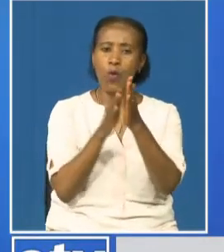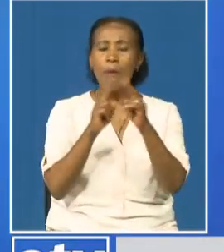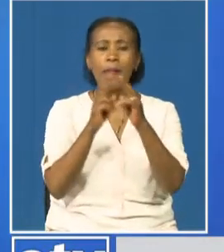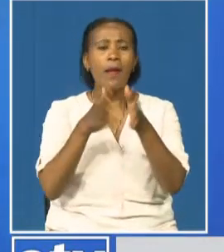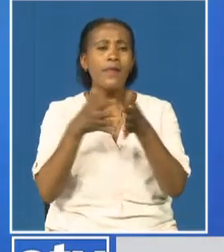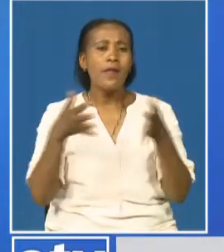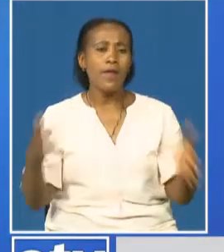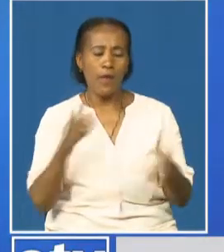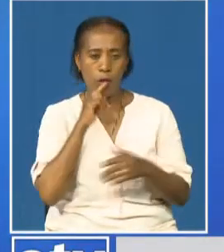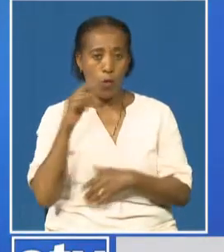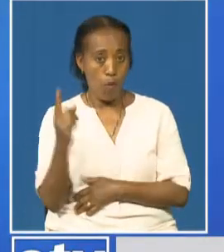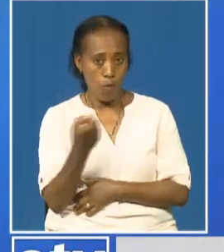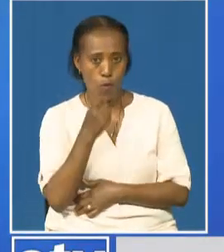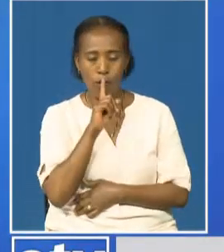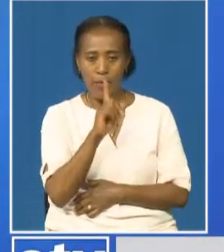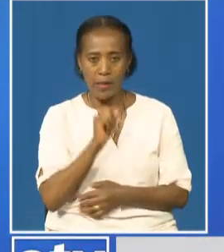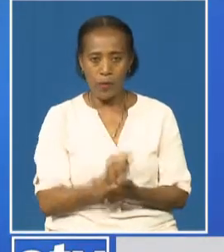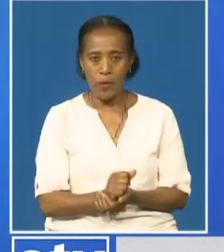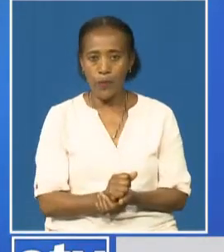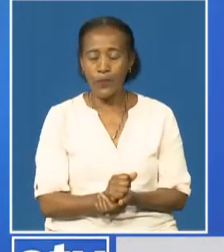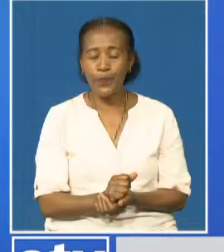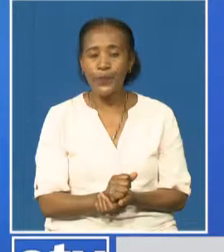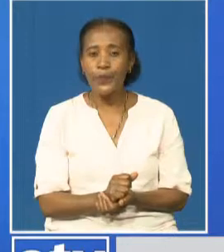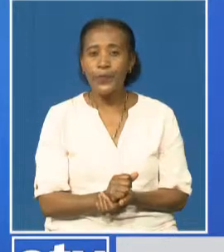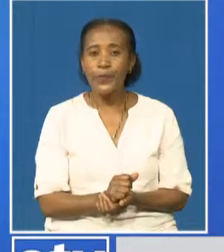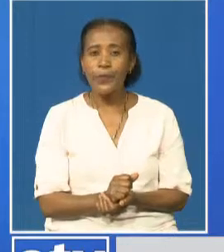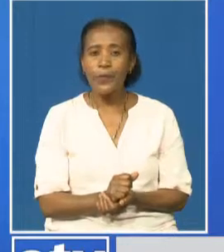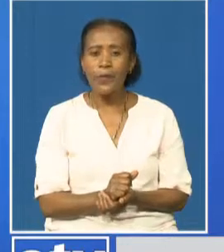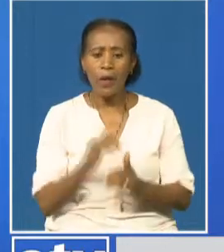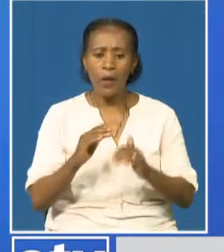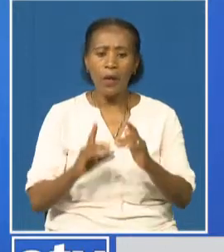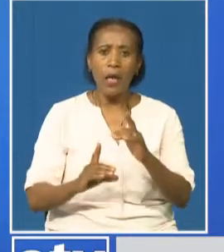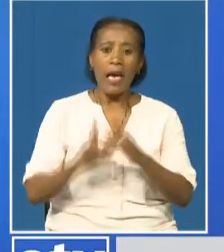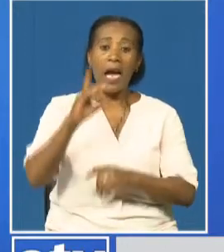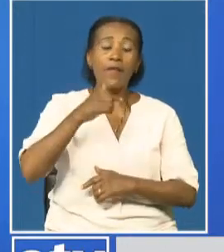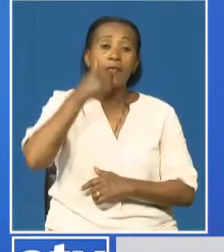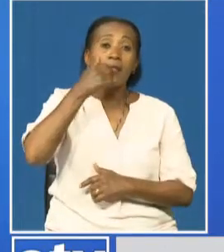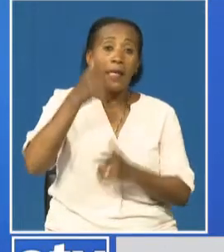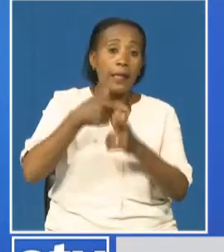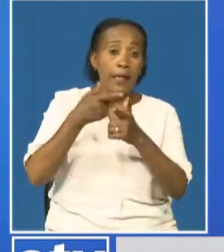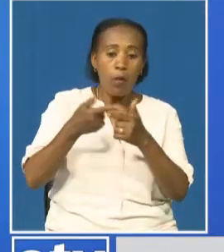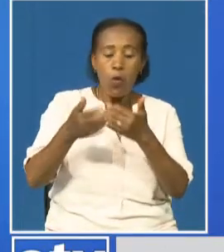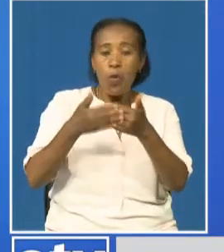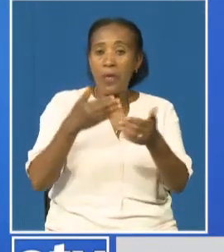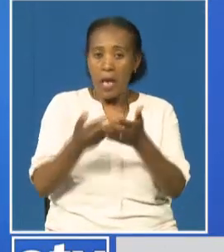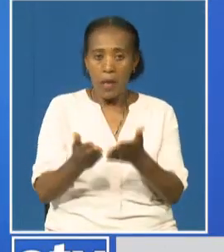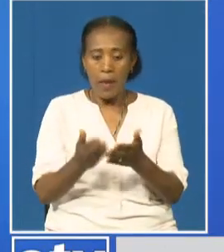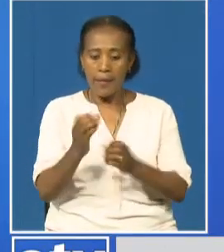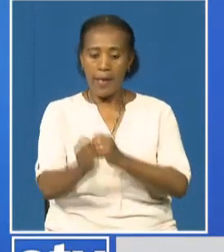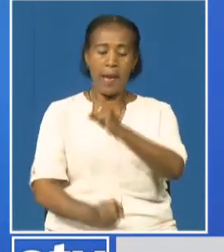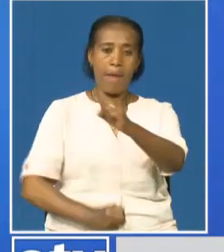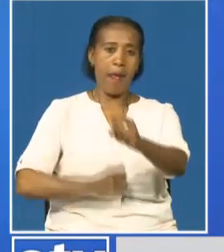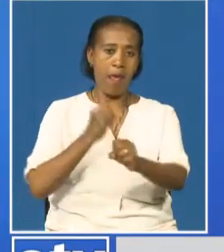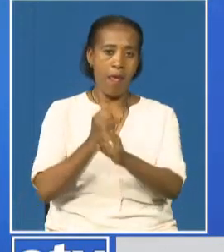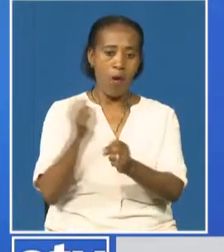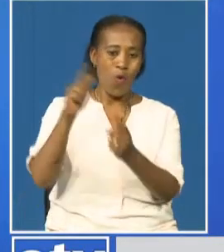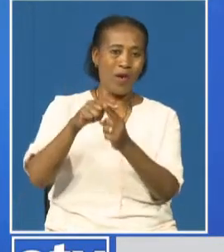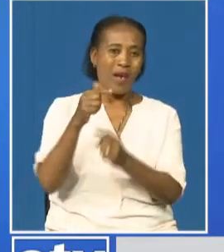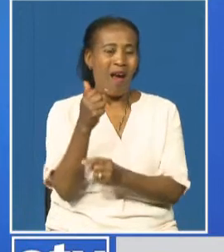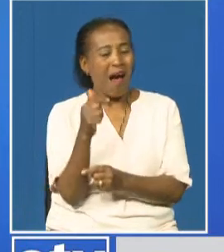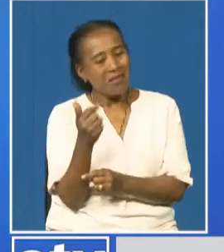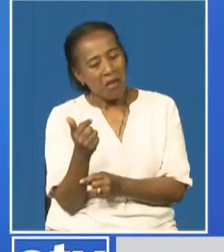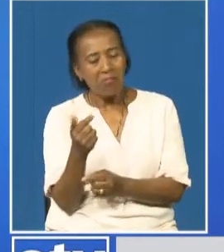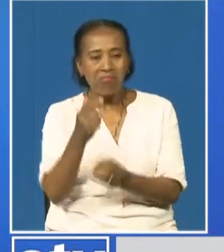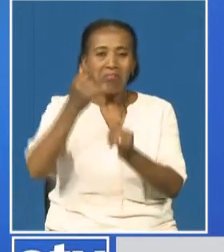ሰፊ የሚሆንበት ነው። ከፍ ሲል ደግሞ ምናልባት እድሜያቸው ወደ